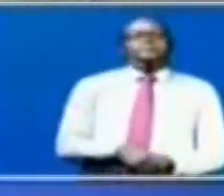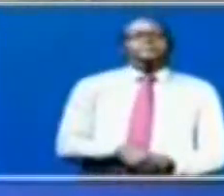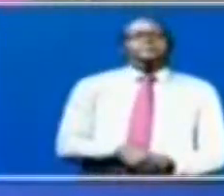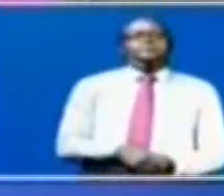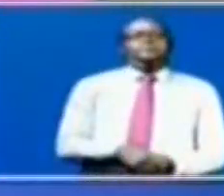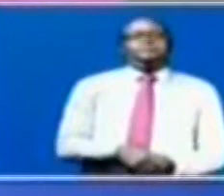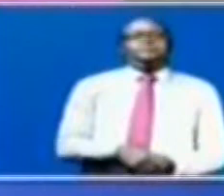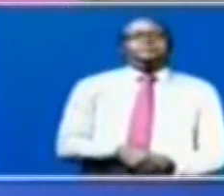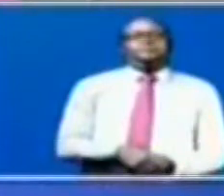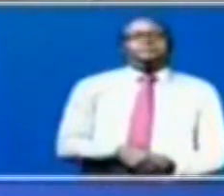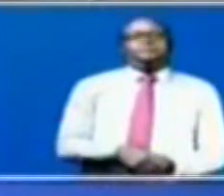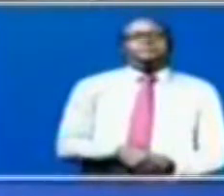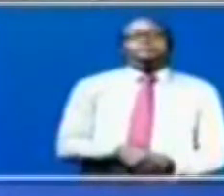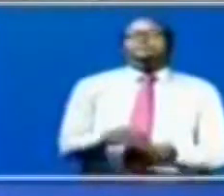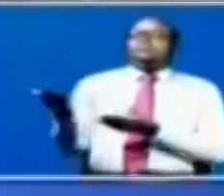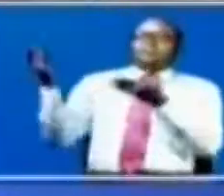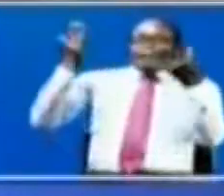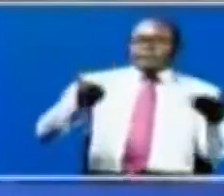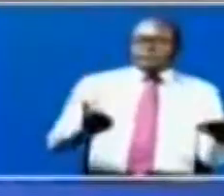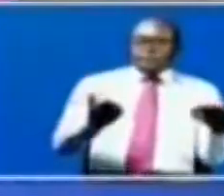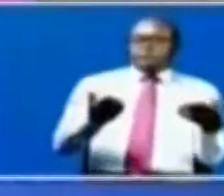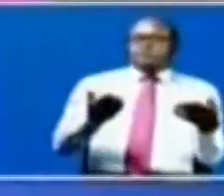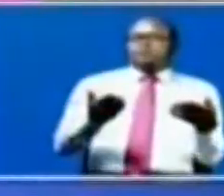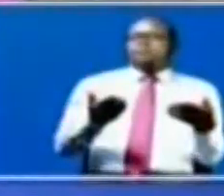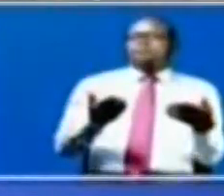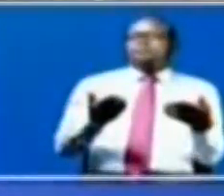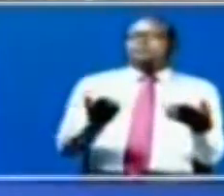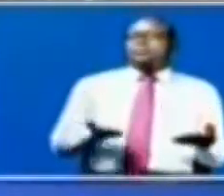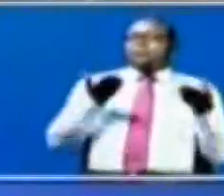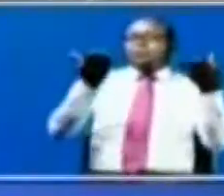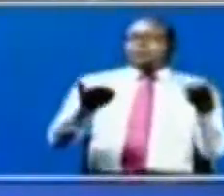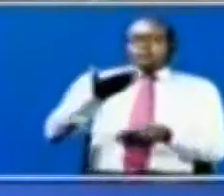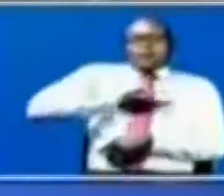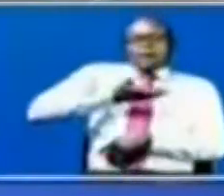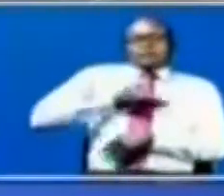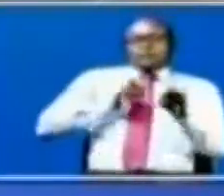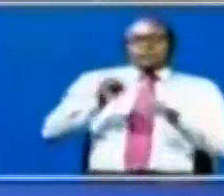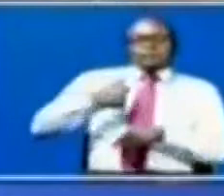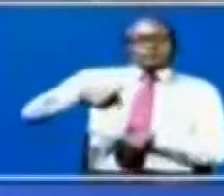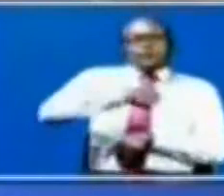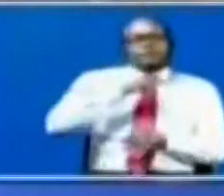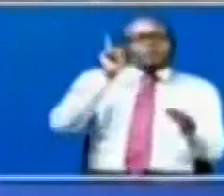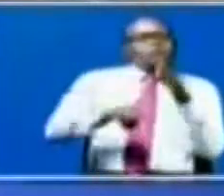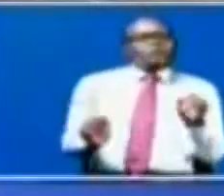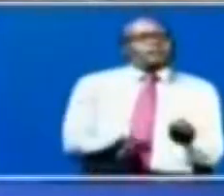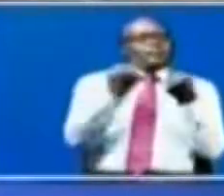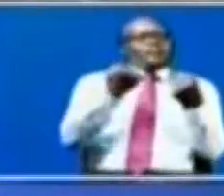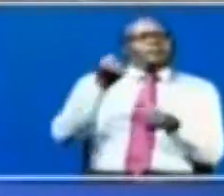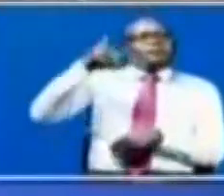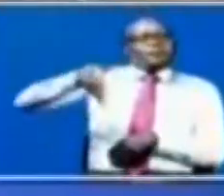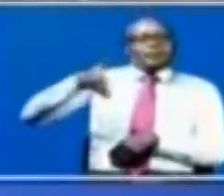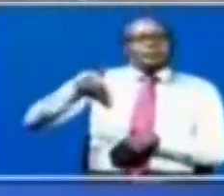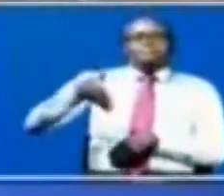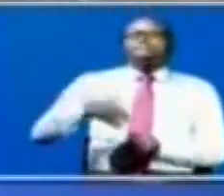mkuu mtendaji wa Export Promotion Council, ambaye atatueleza shughuli hii inaendelea aje huku